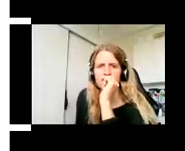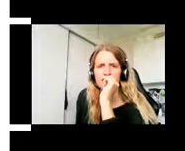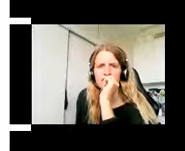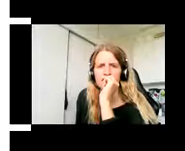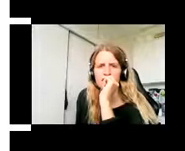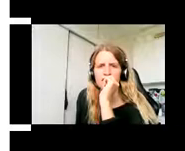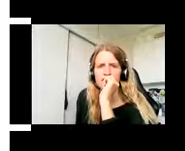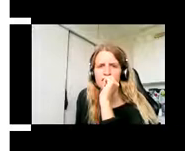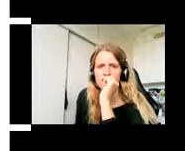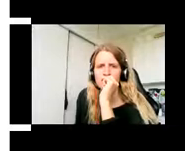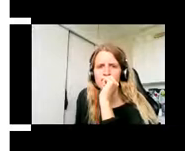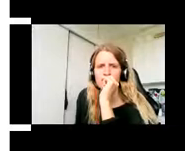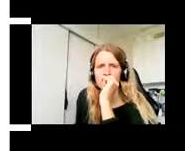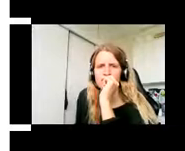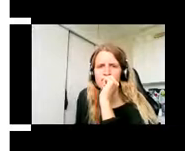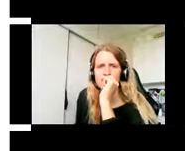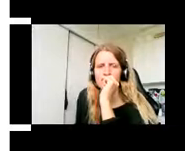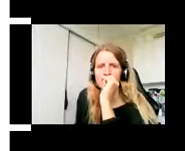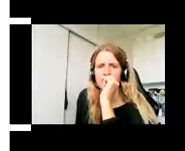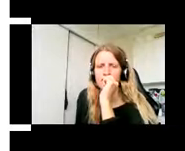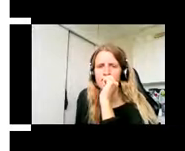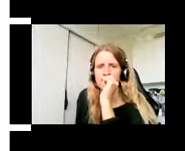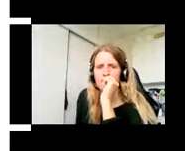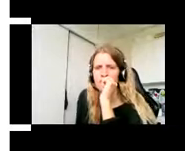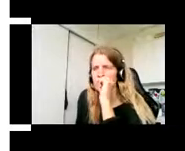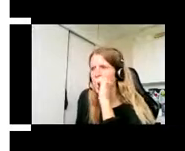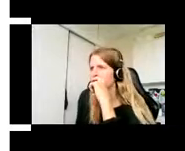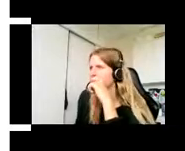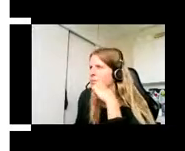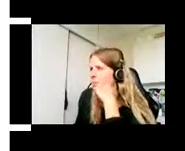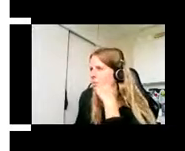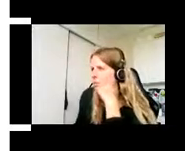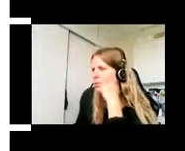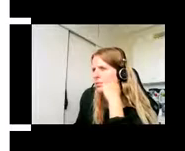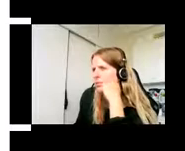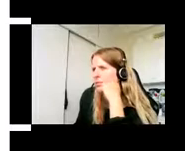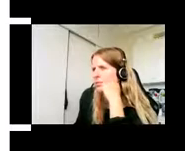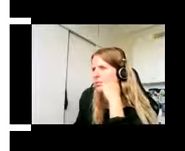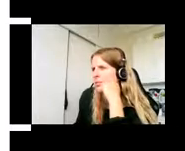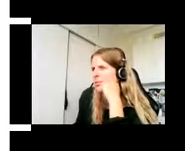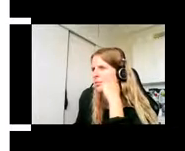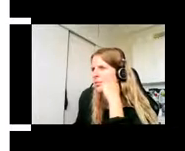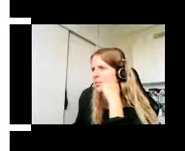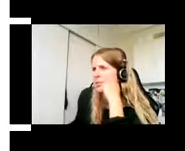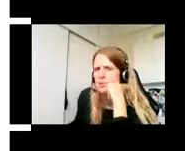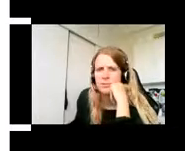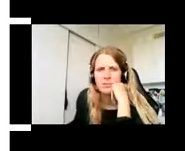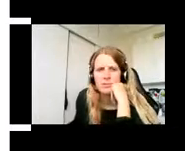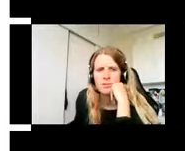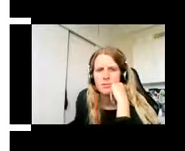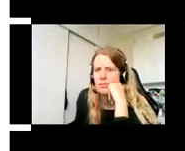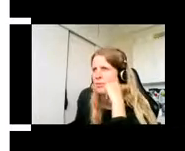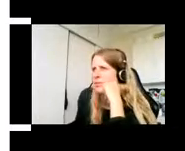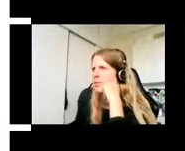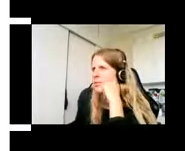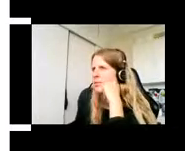de verzekeringen interpreteren occasioneel vrijwilligerswerk als één, misschien twee keer in een zomer of in een jaar. Ja. Dus dat is zeer